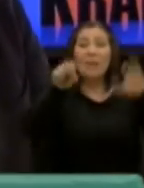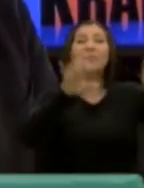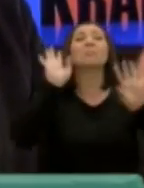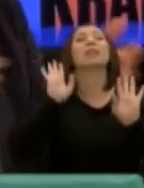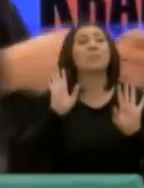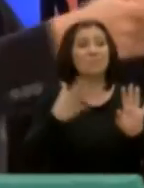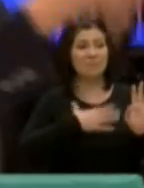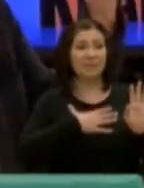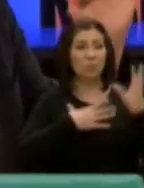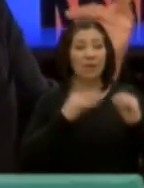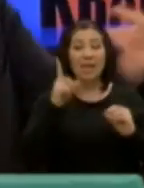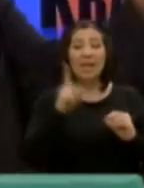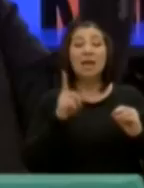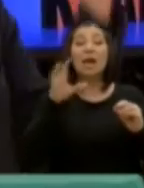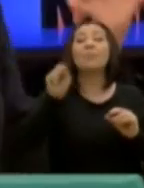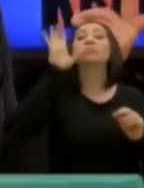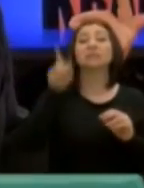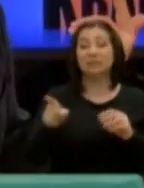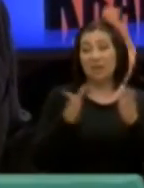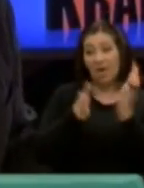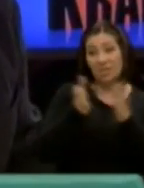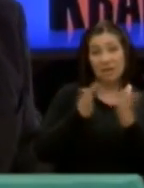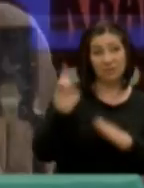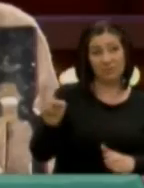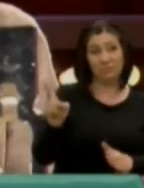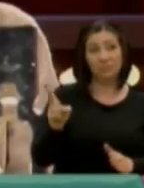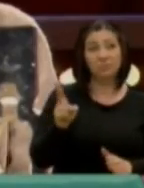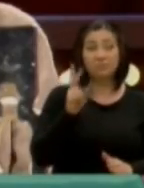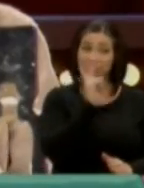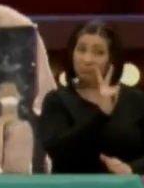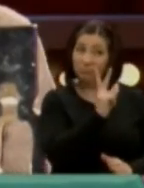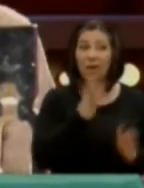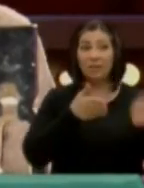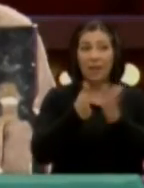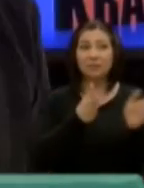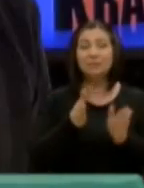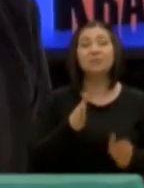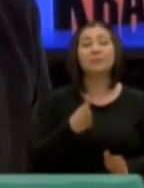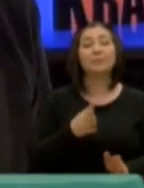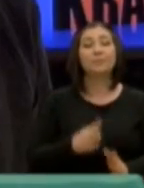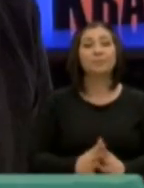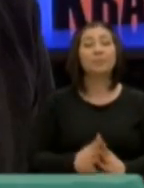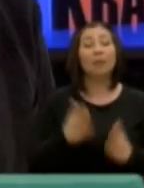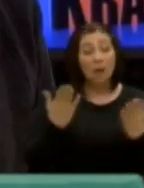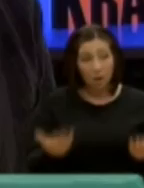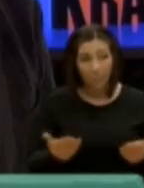kaptırmayalım falan diyorlar. İlk kaptırılmayacak adres mesela sizin adresi yani. Öyle bir şey var.